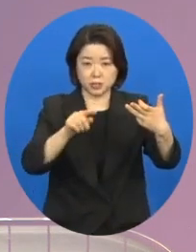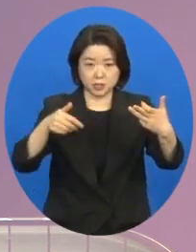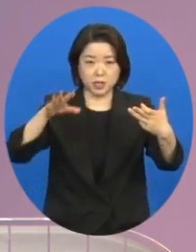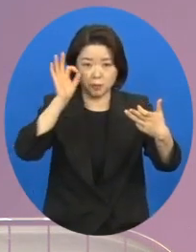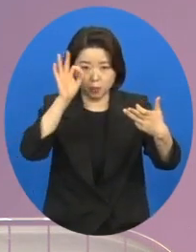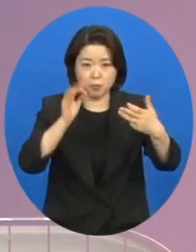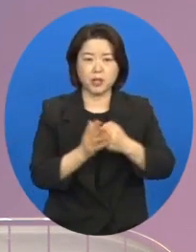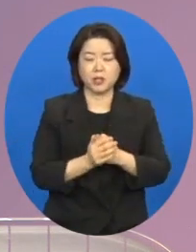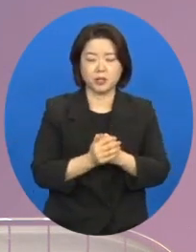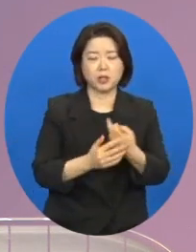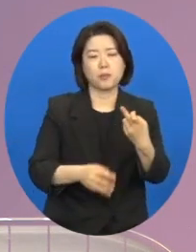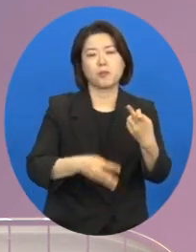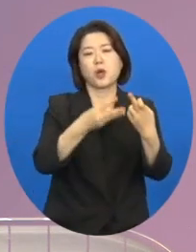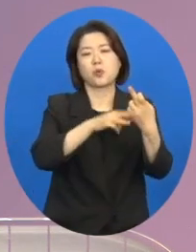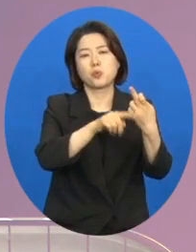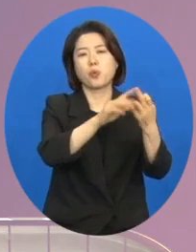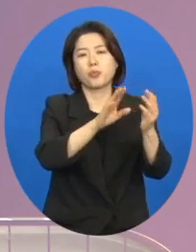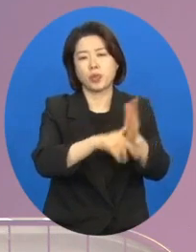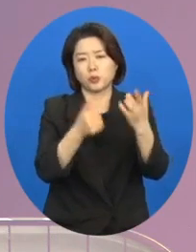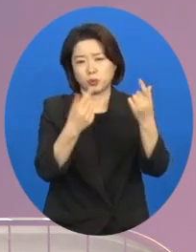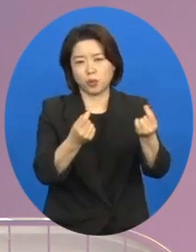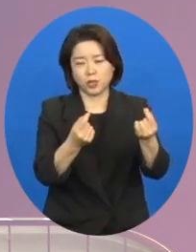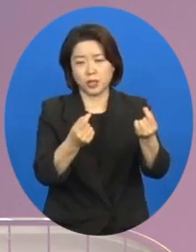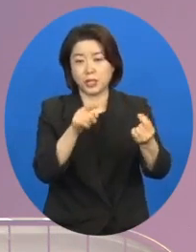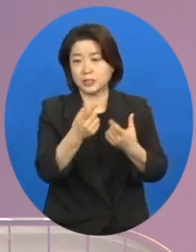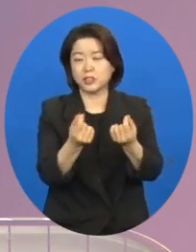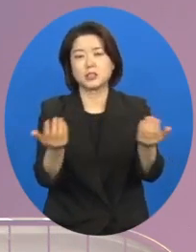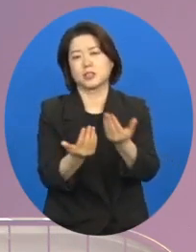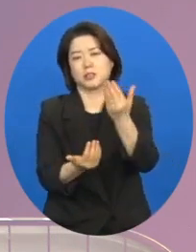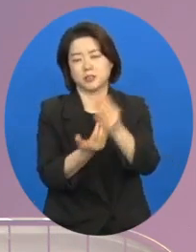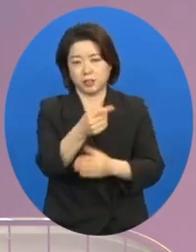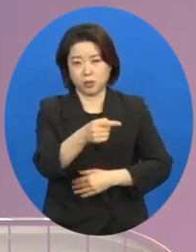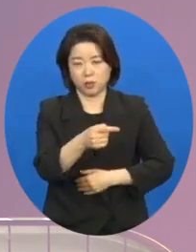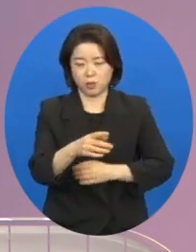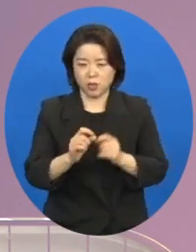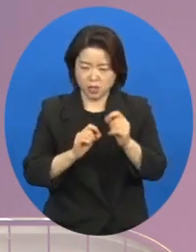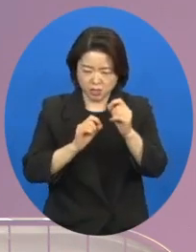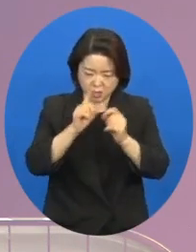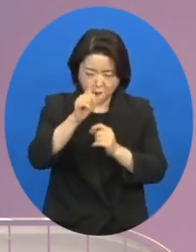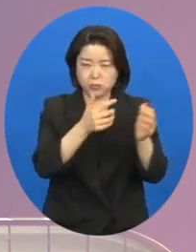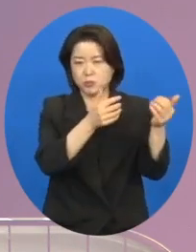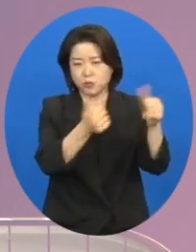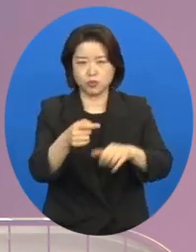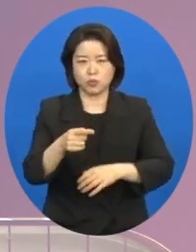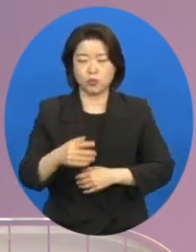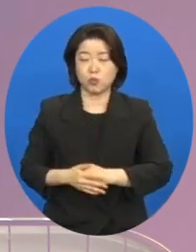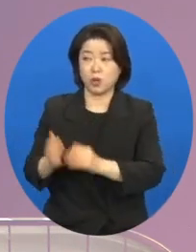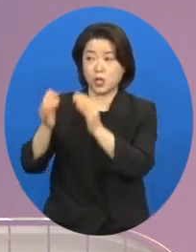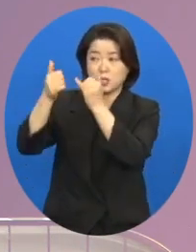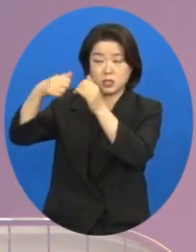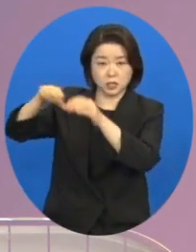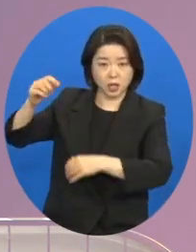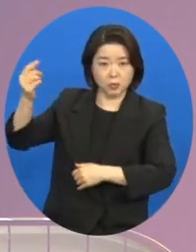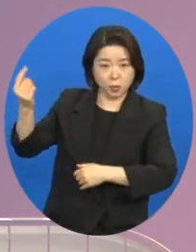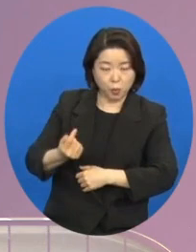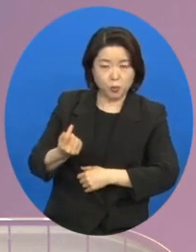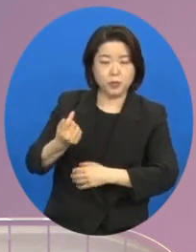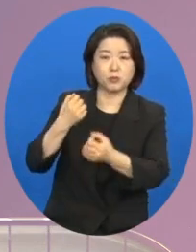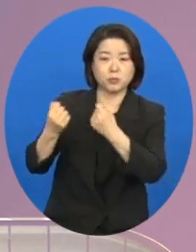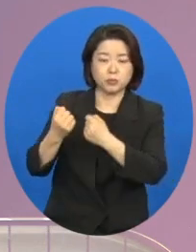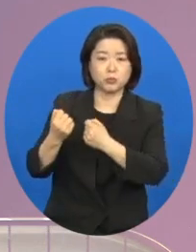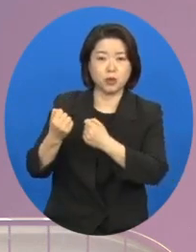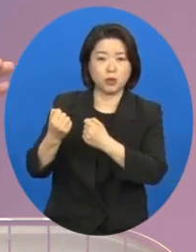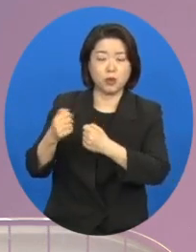같은 일이 벌어져서 소돔과 고모라에 많은 사람들이, 결국 대부분의 사람들이 죽게 됩니다. 인자가 나타나는 날에도 그러할